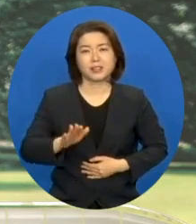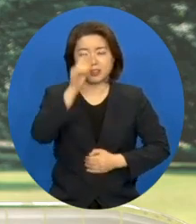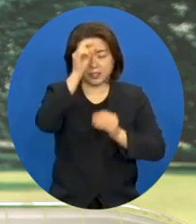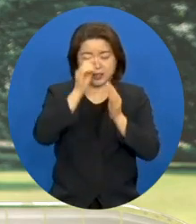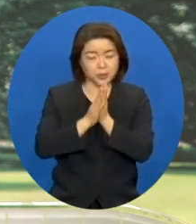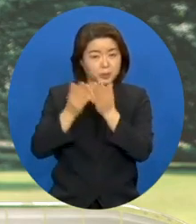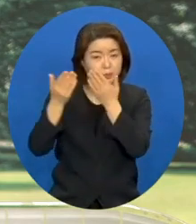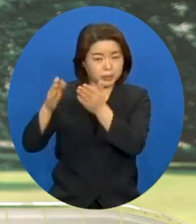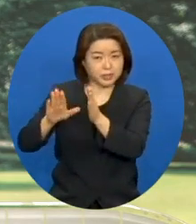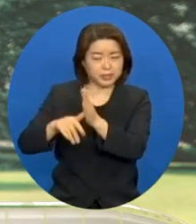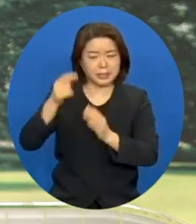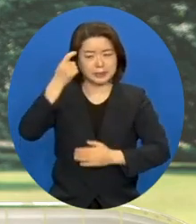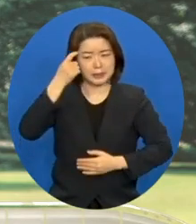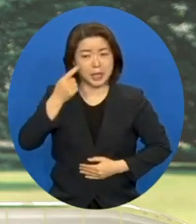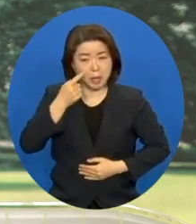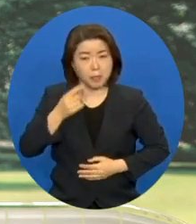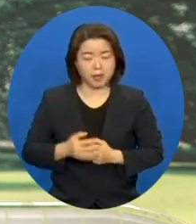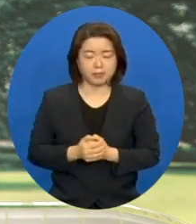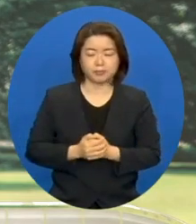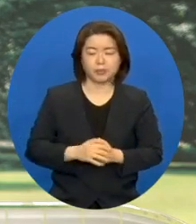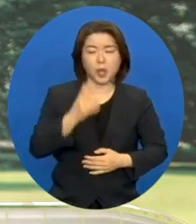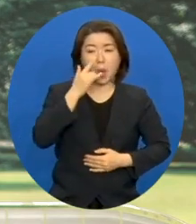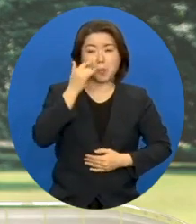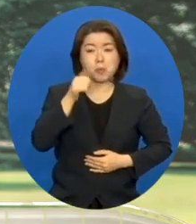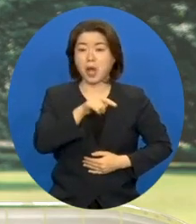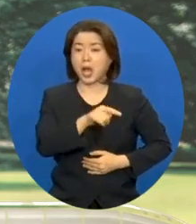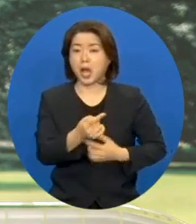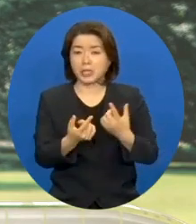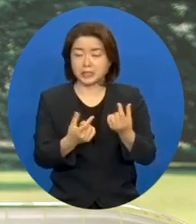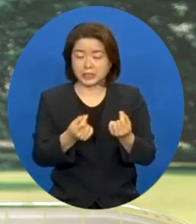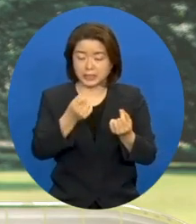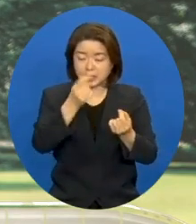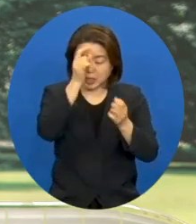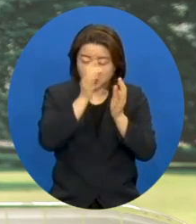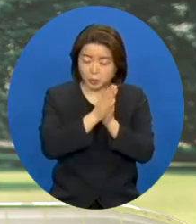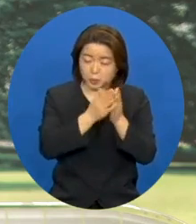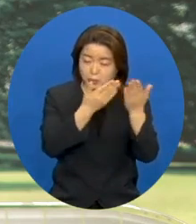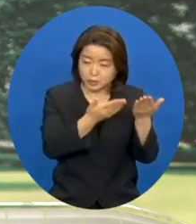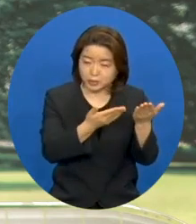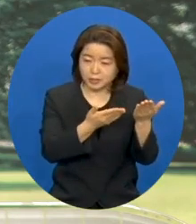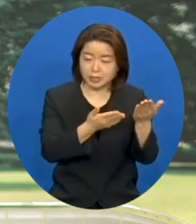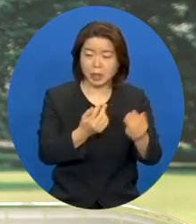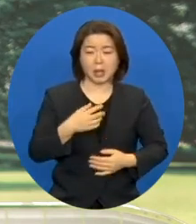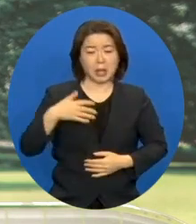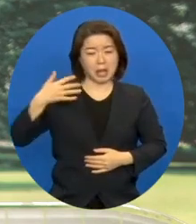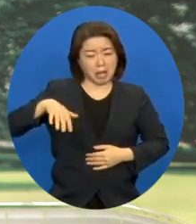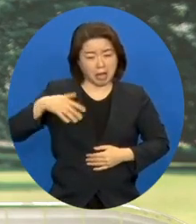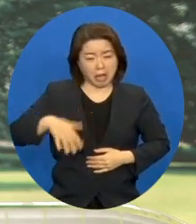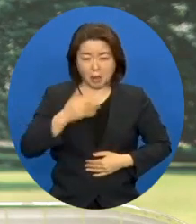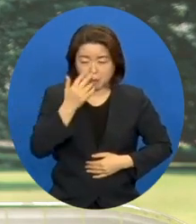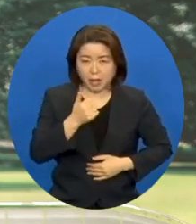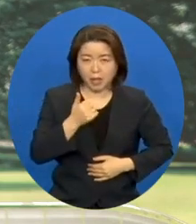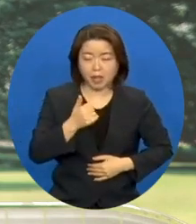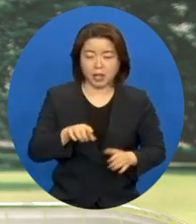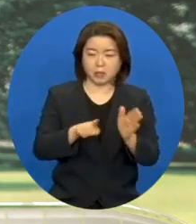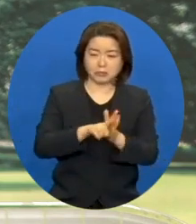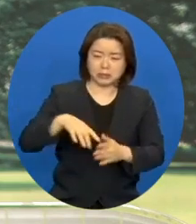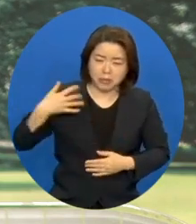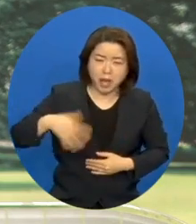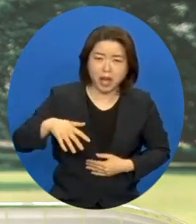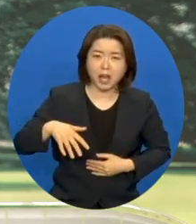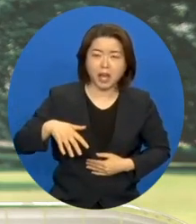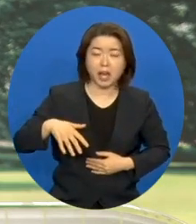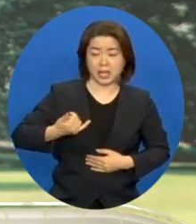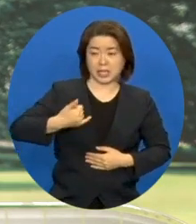보니까 부모가 그렇게 기도하는데 철 아직 안 들고 또 믿음 생기지 않는